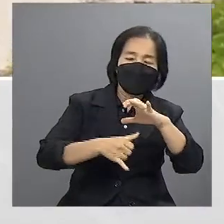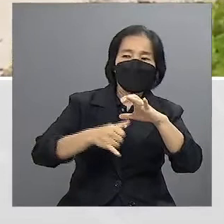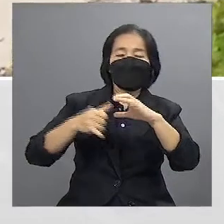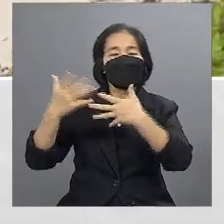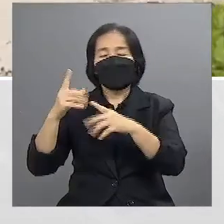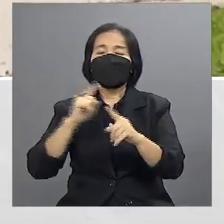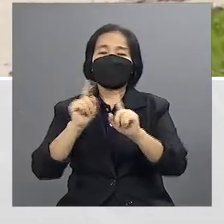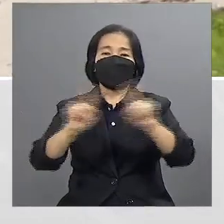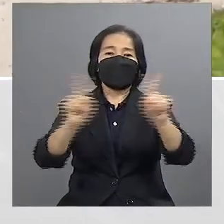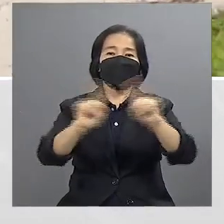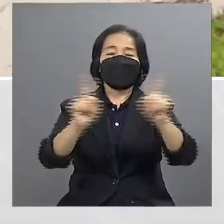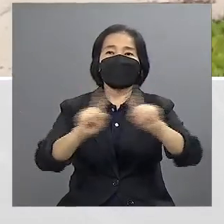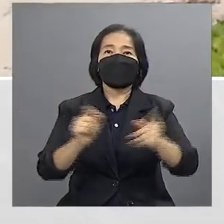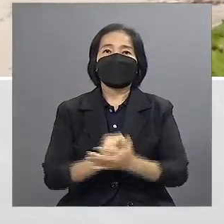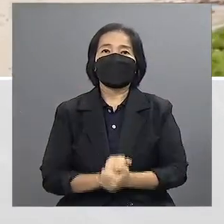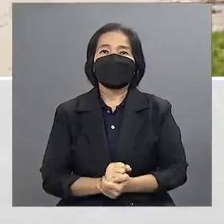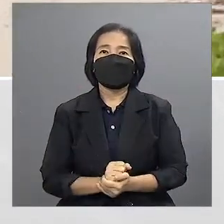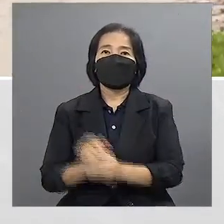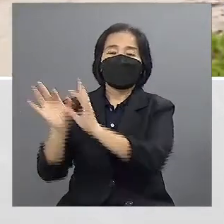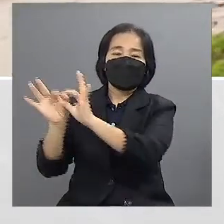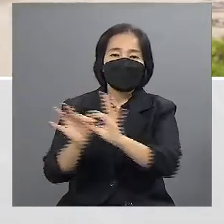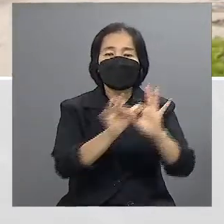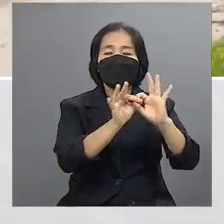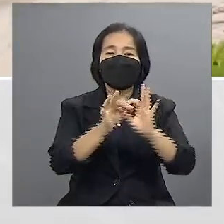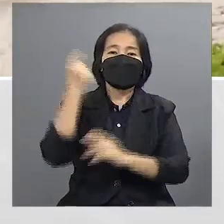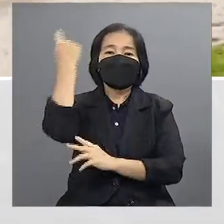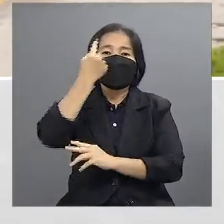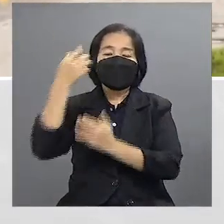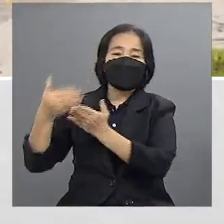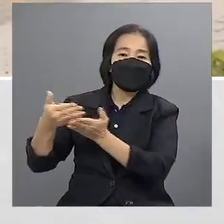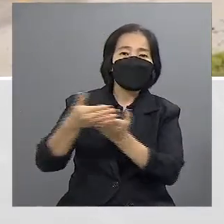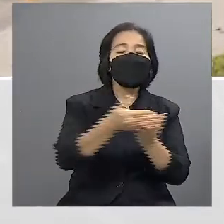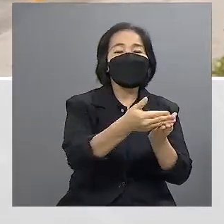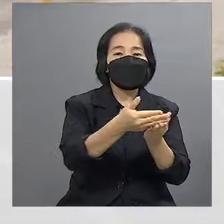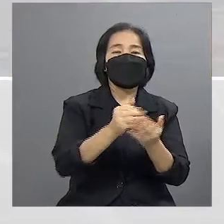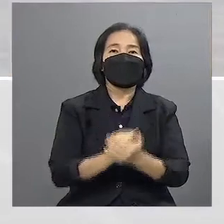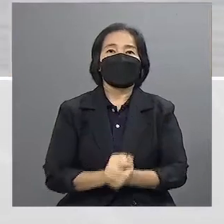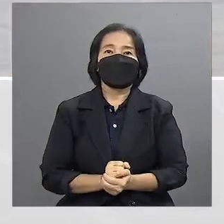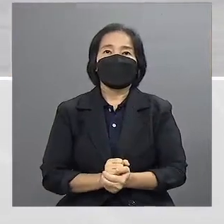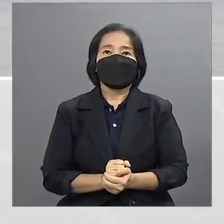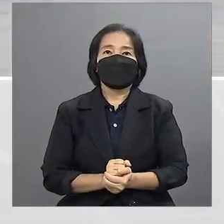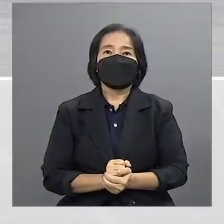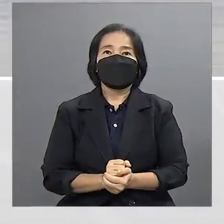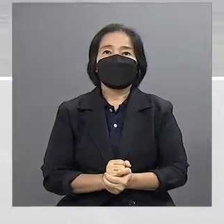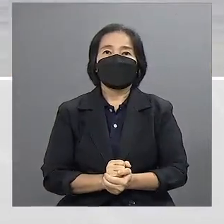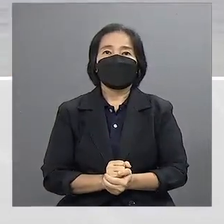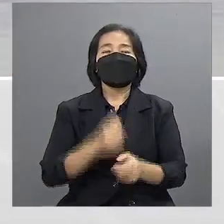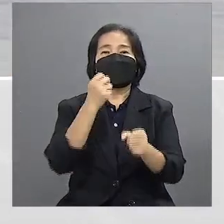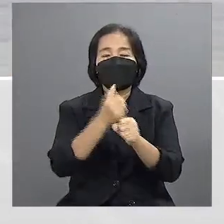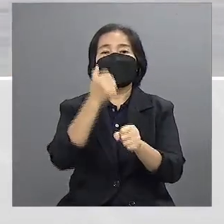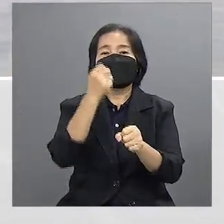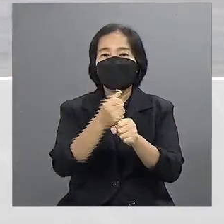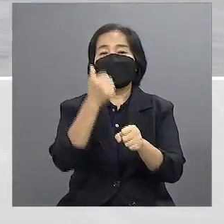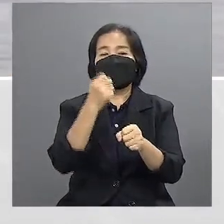ว์นายไดได